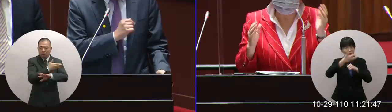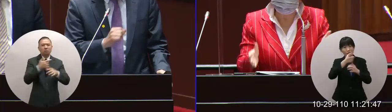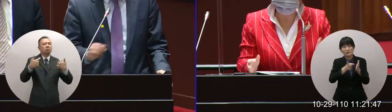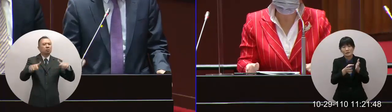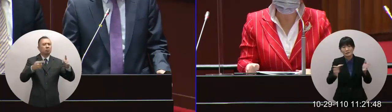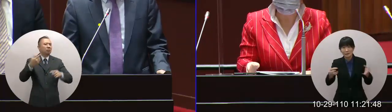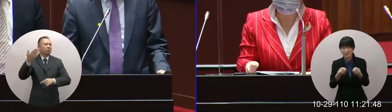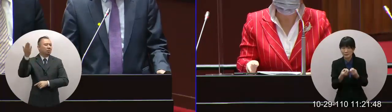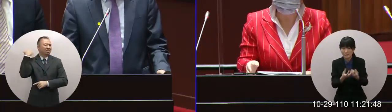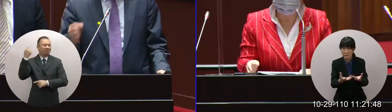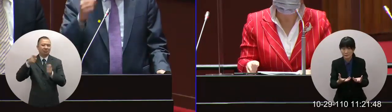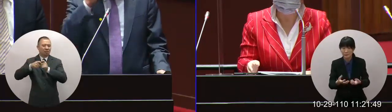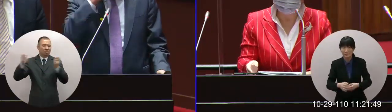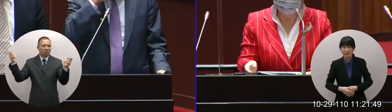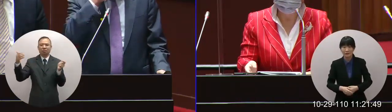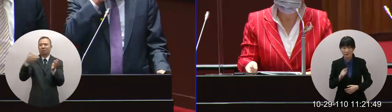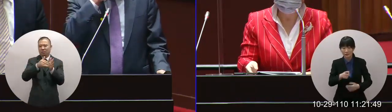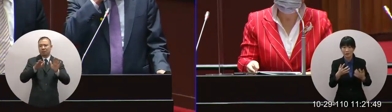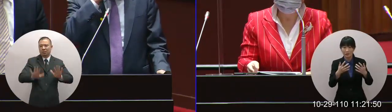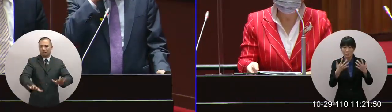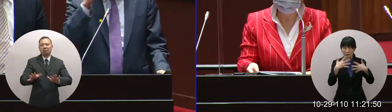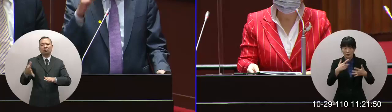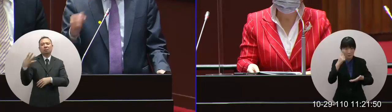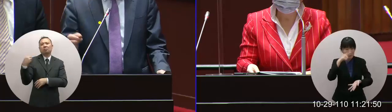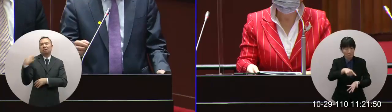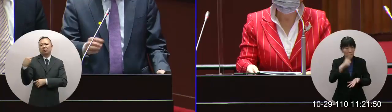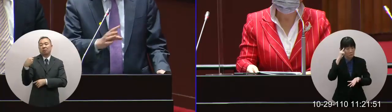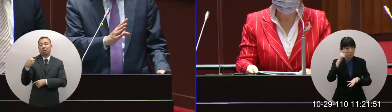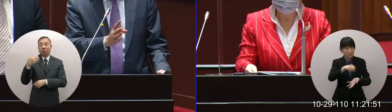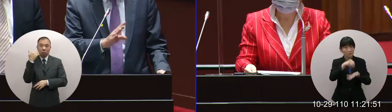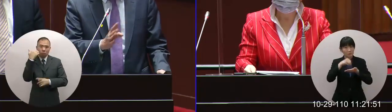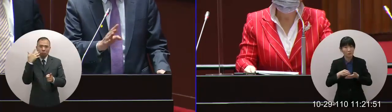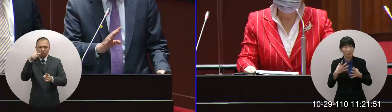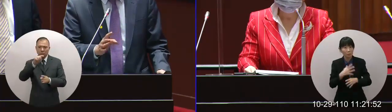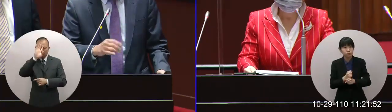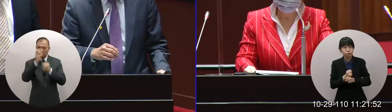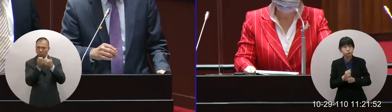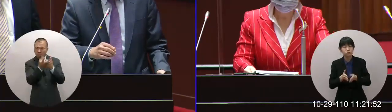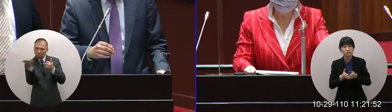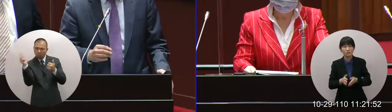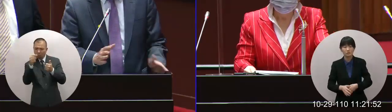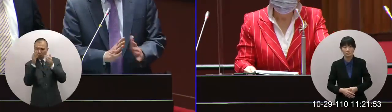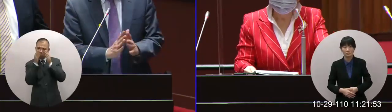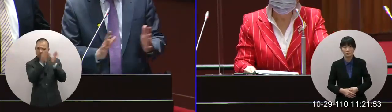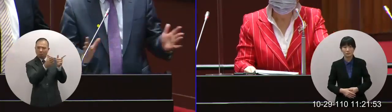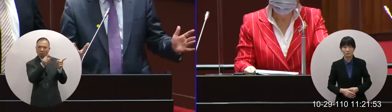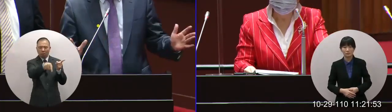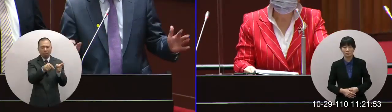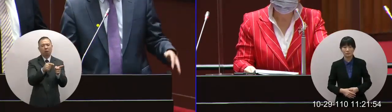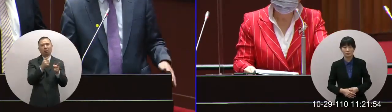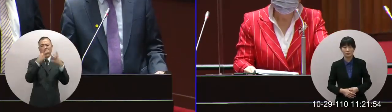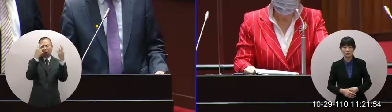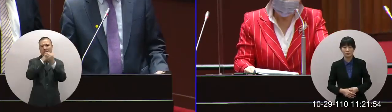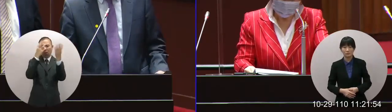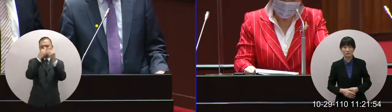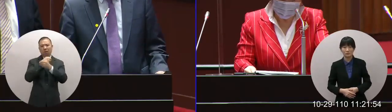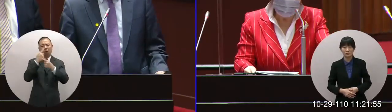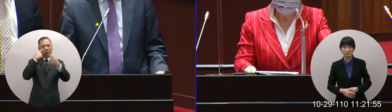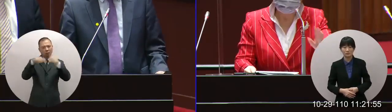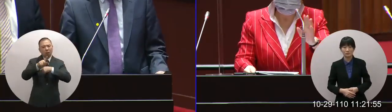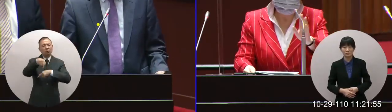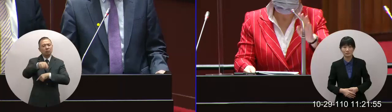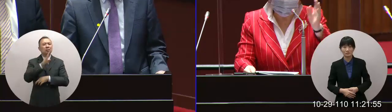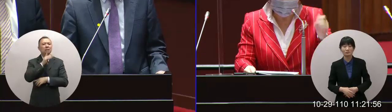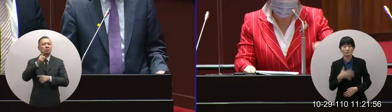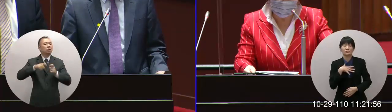的问题 更要思考到这个问题。 所以思考角度用疫情来思考，这个就会失焦，这是长期的问题。那长期问题，